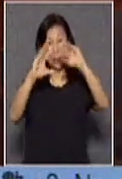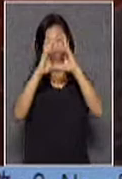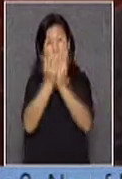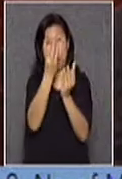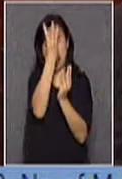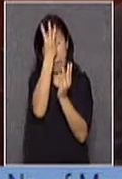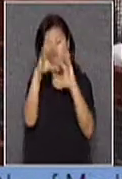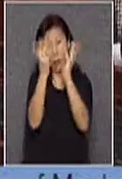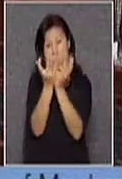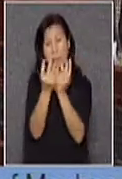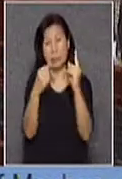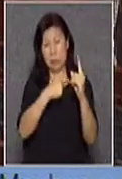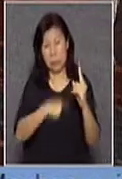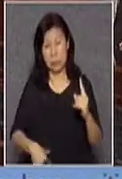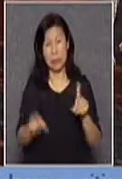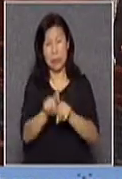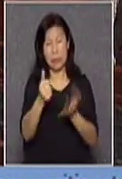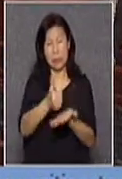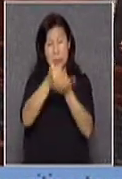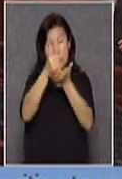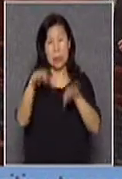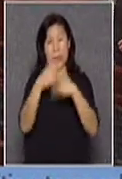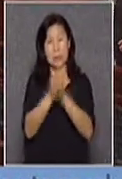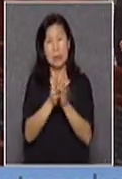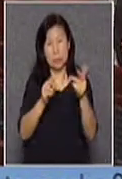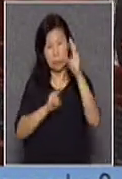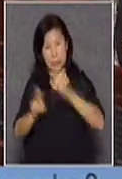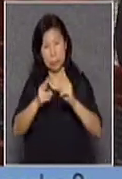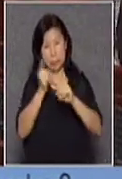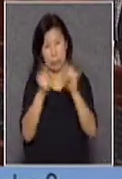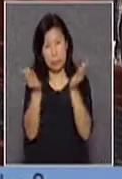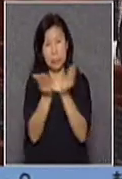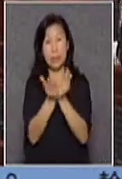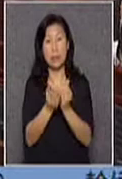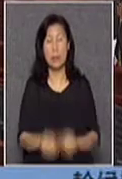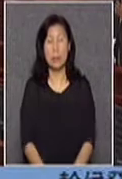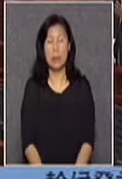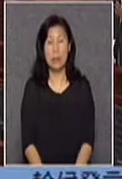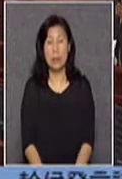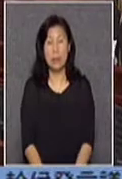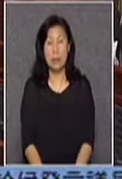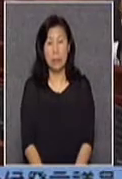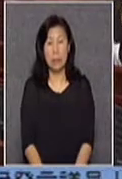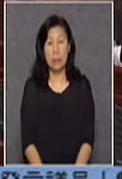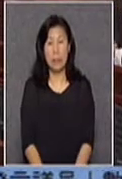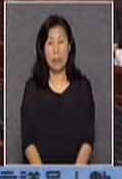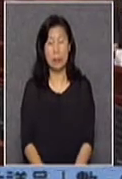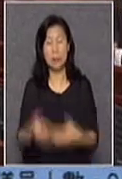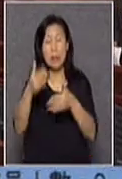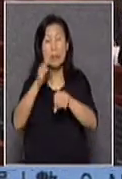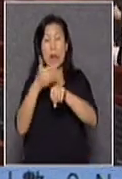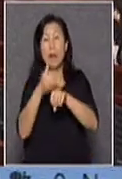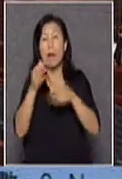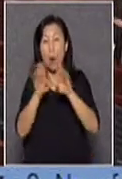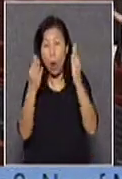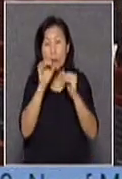嘅議員咧，係要尊重一下呢一個嘅歷史嘅事實啊。為當然，正如頭先我開始所講，我